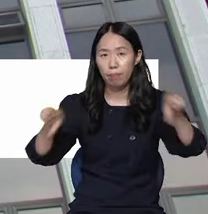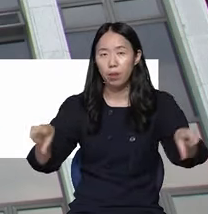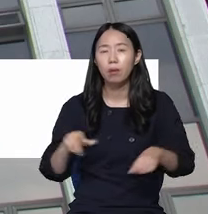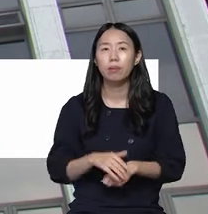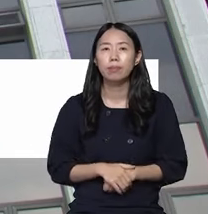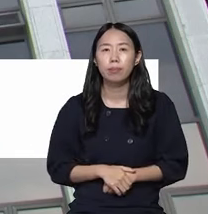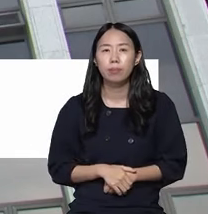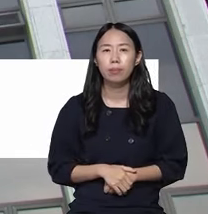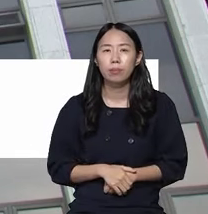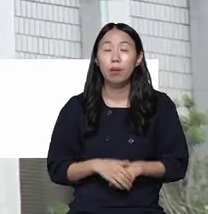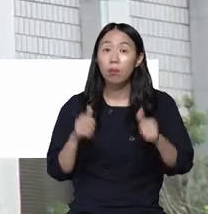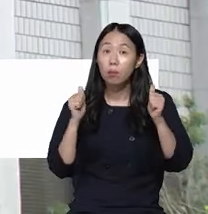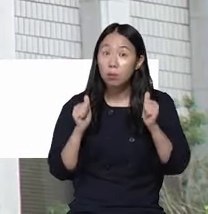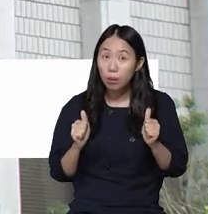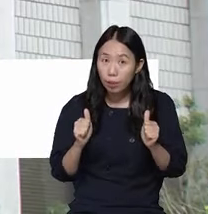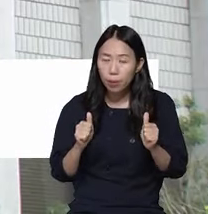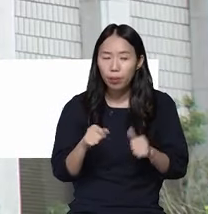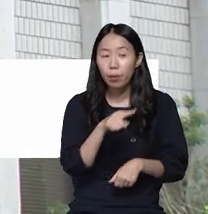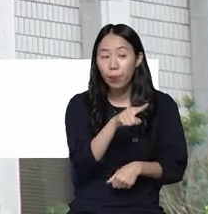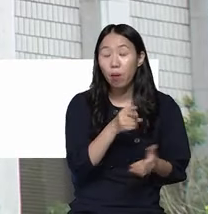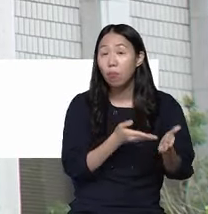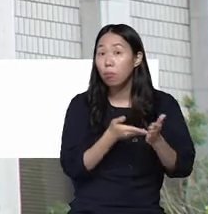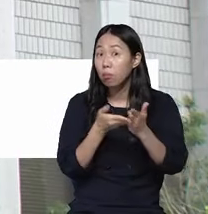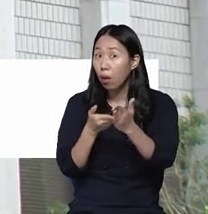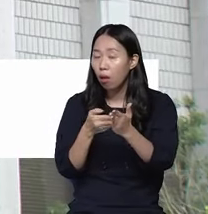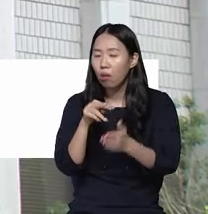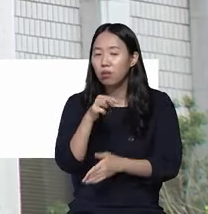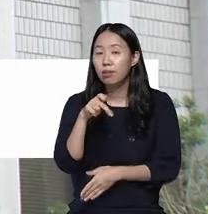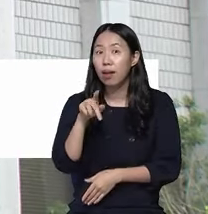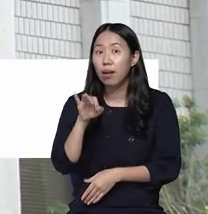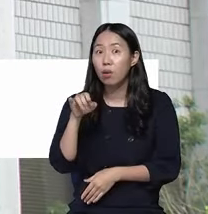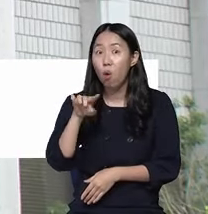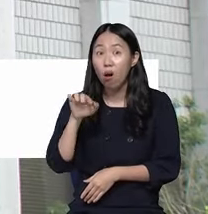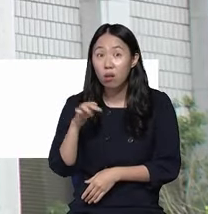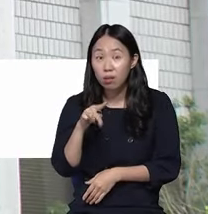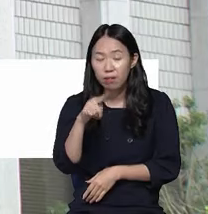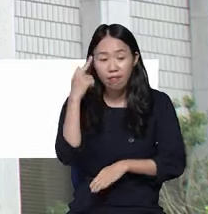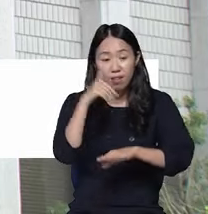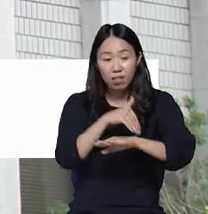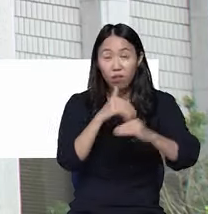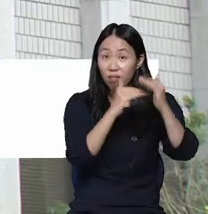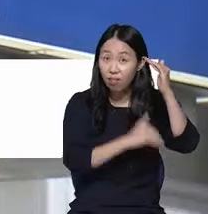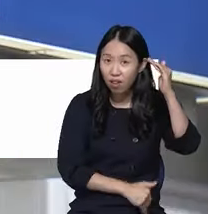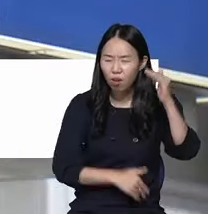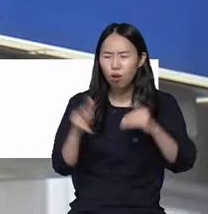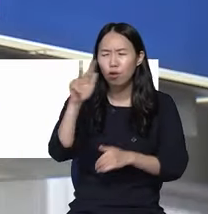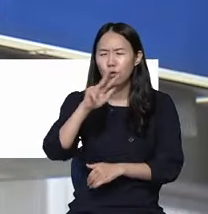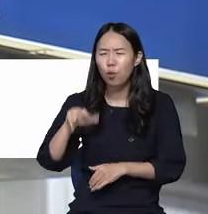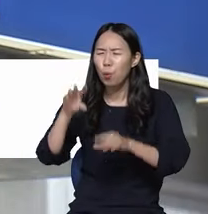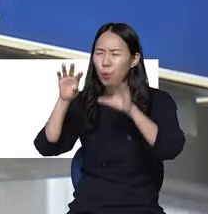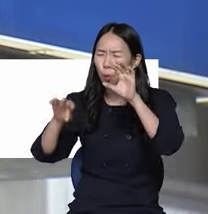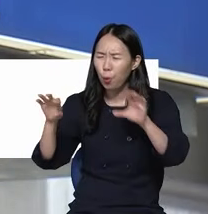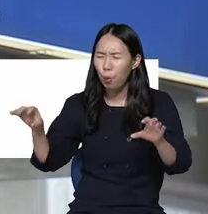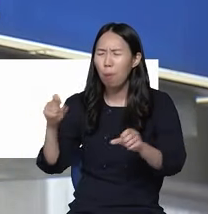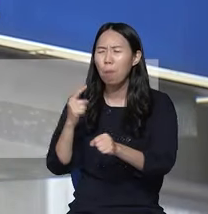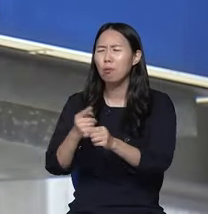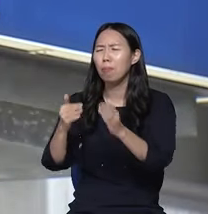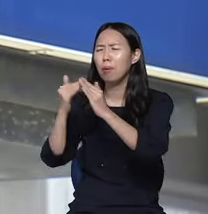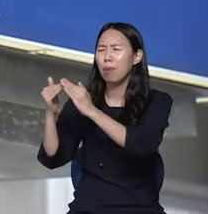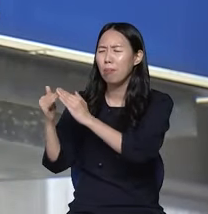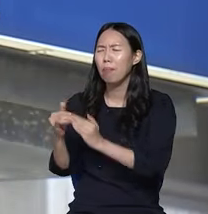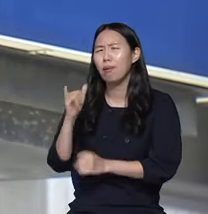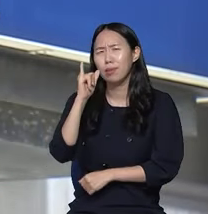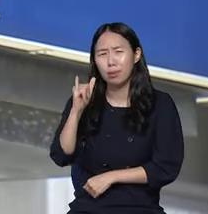밝혔습니다. 재판부는 원고가 제안한 스카이워크 시설물과 기획안 등은 국내외 여러 장소에 이미 설치가 돼